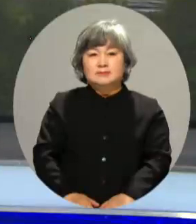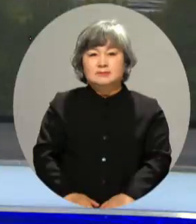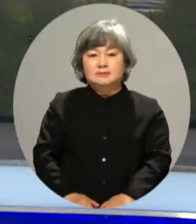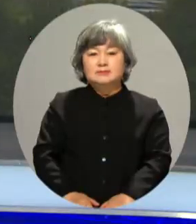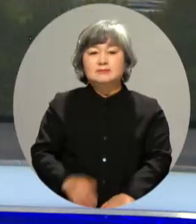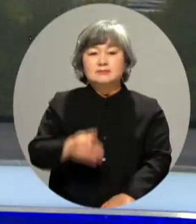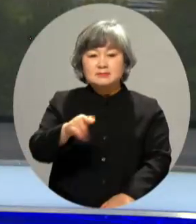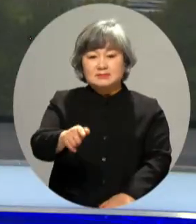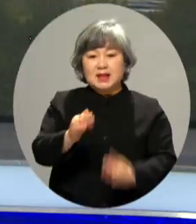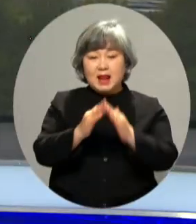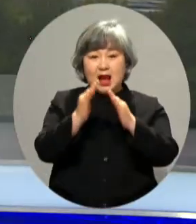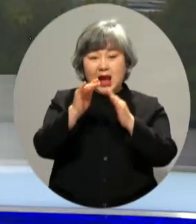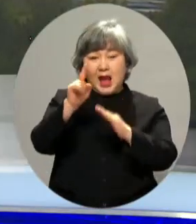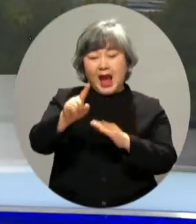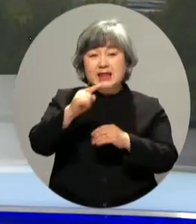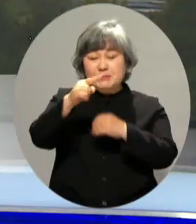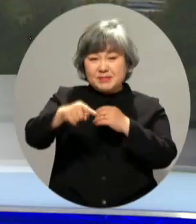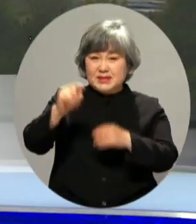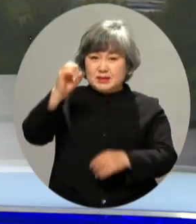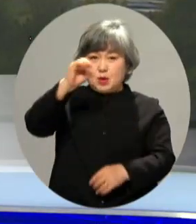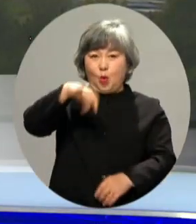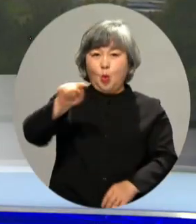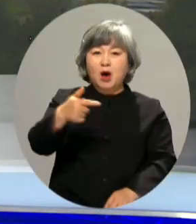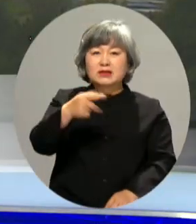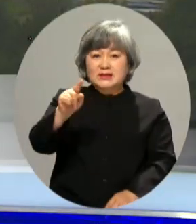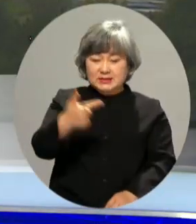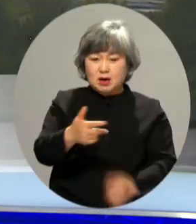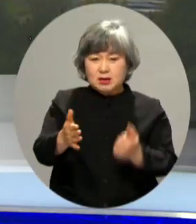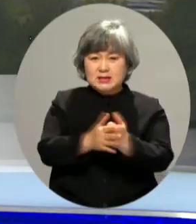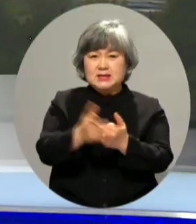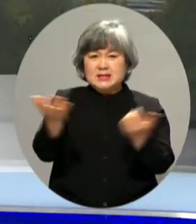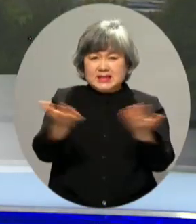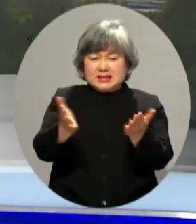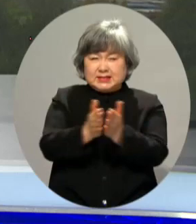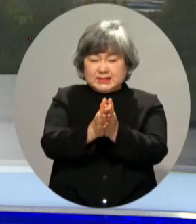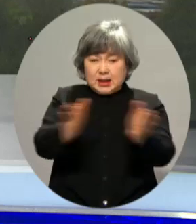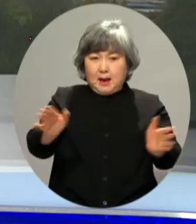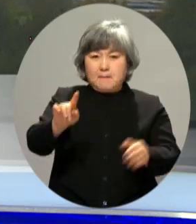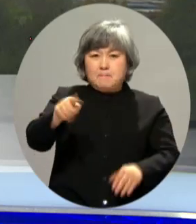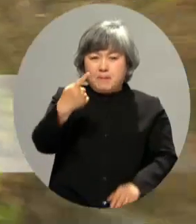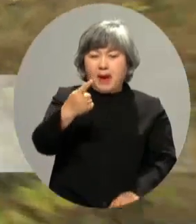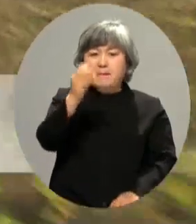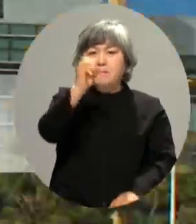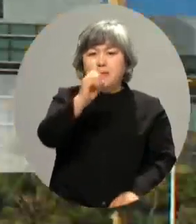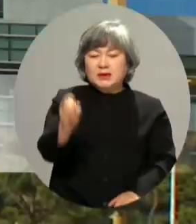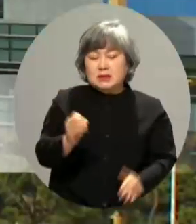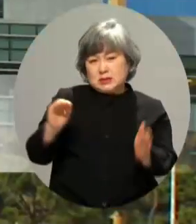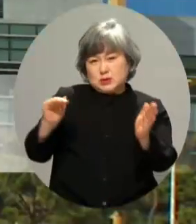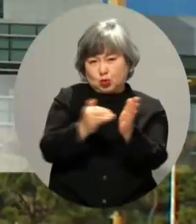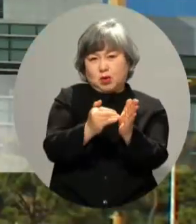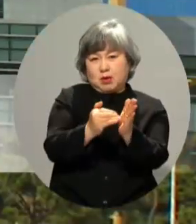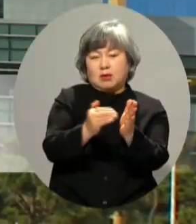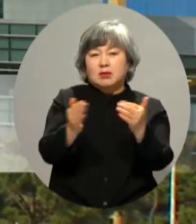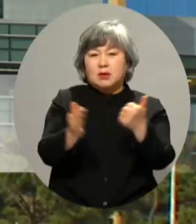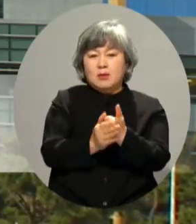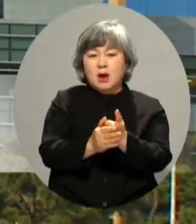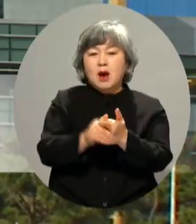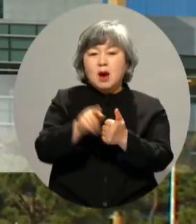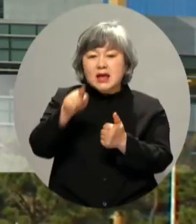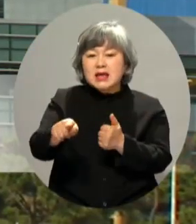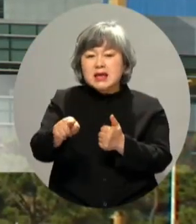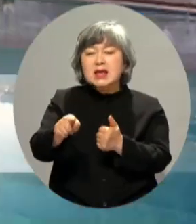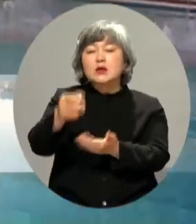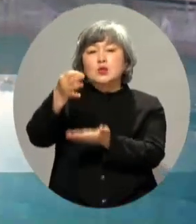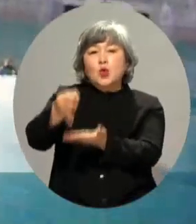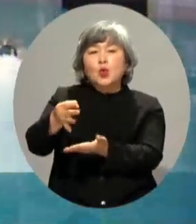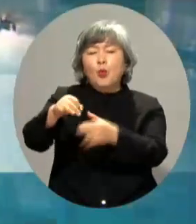제 가동에 들어간 한빛 원전 사오기가 오늘 출력 100%를 뜻하는 전출력 단계 도달한 가운데 방제산이나